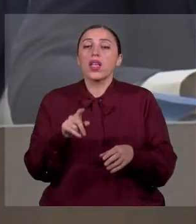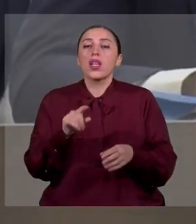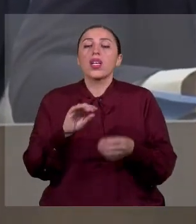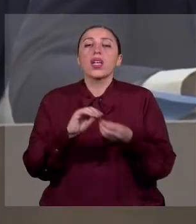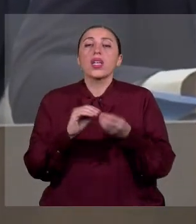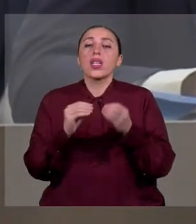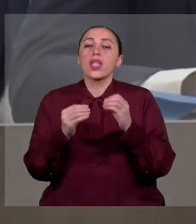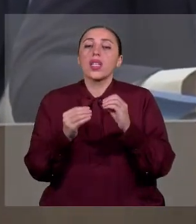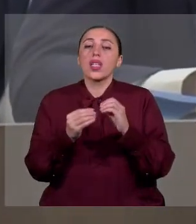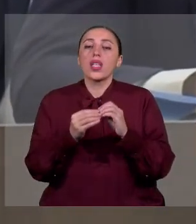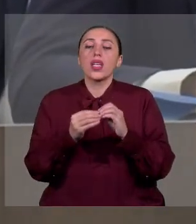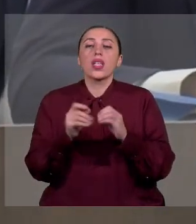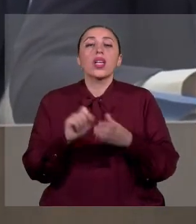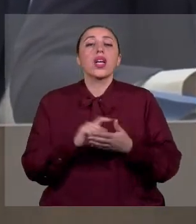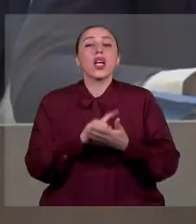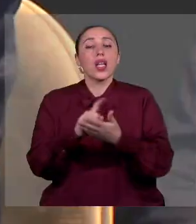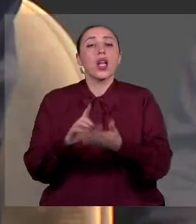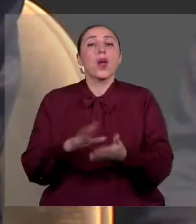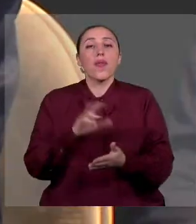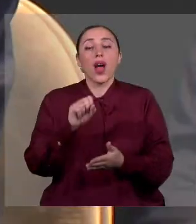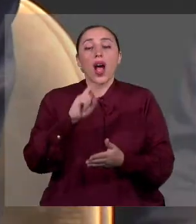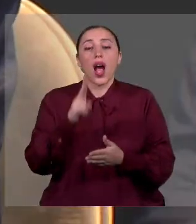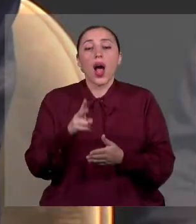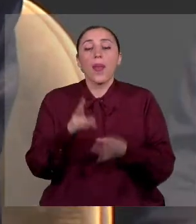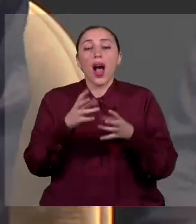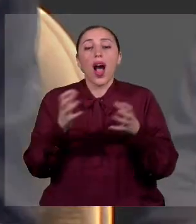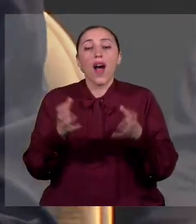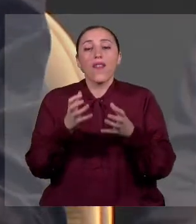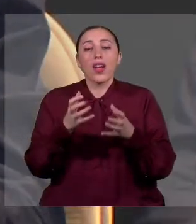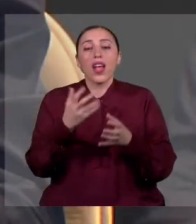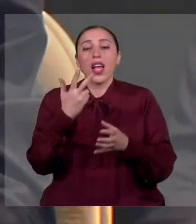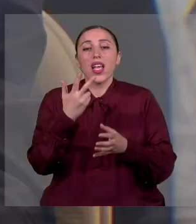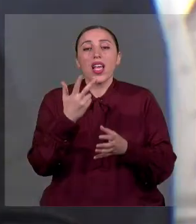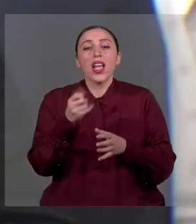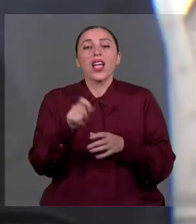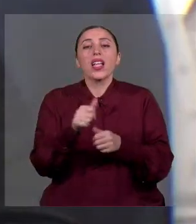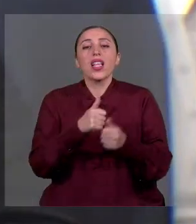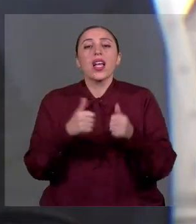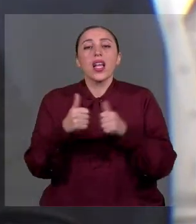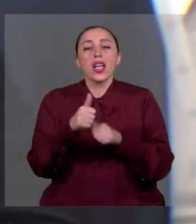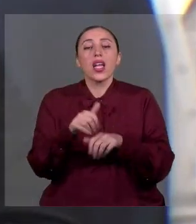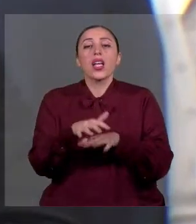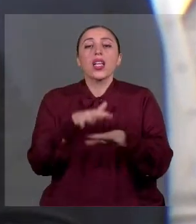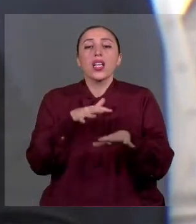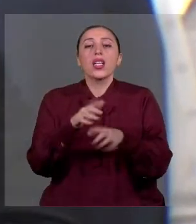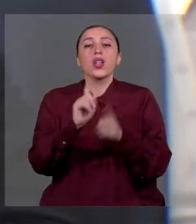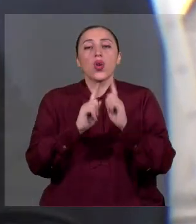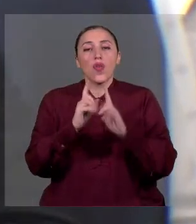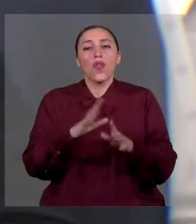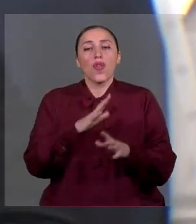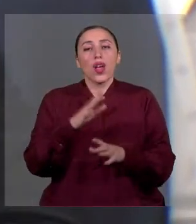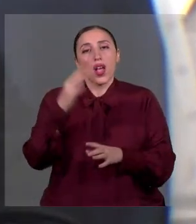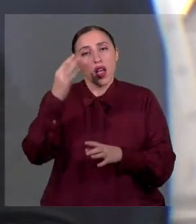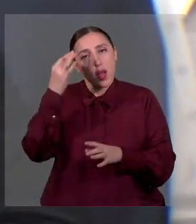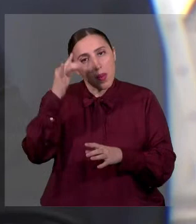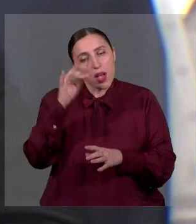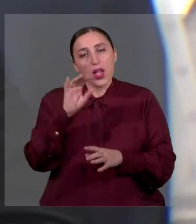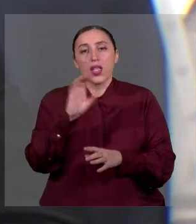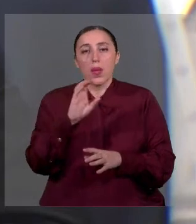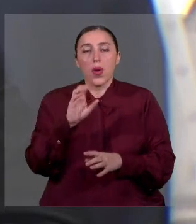են նվիրված եղել ՀԱՊ անվտանգության խորհրդի վերջին 3 արտահերթ նիստերը այս տարվա մայիսին, սեպտեմբերին ու